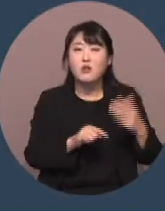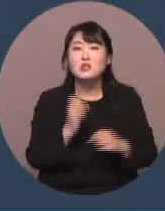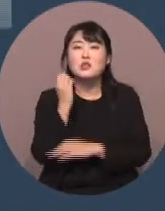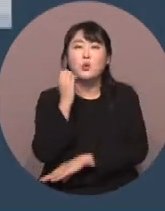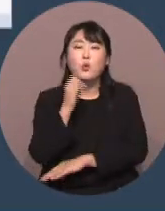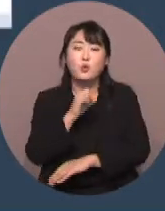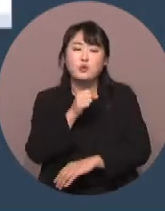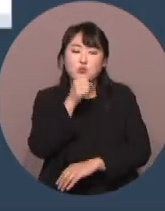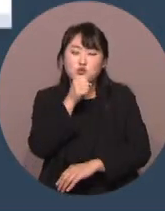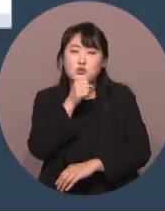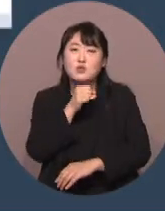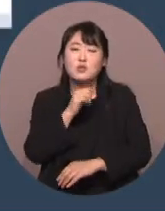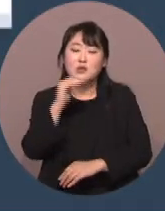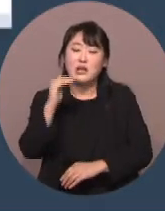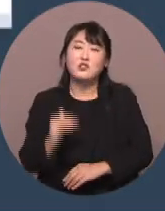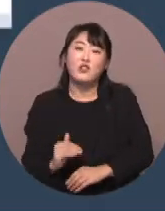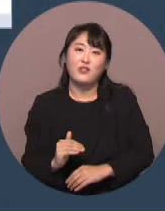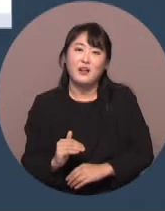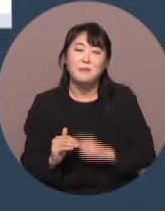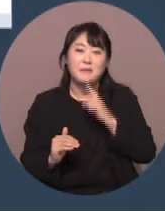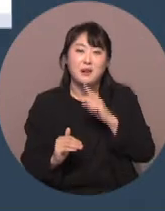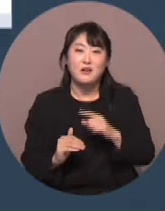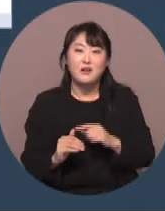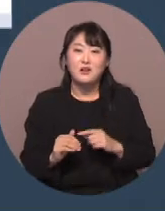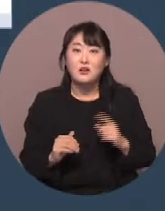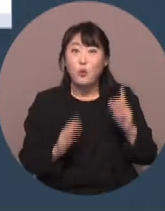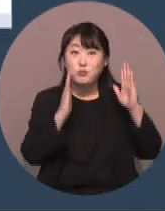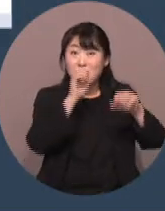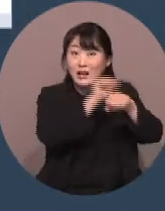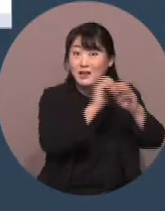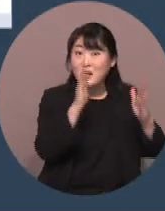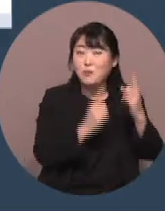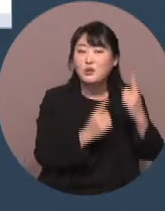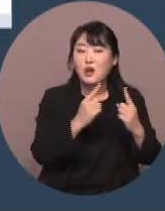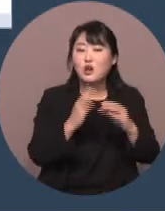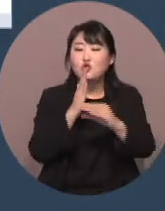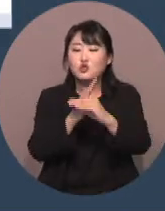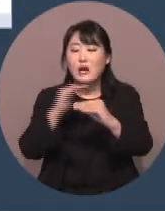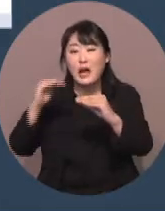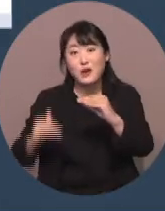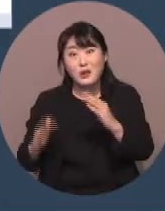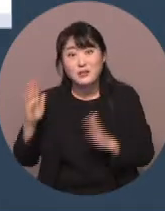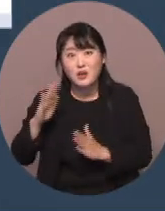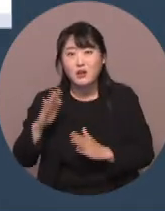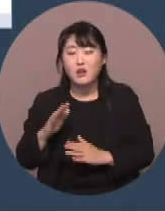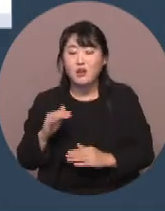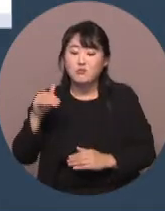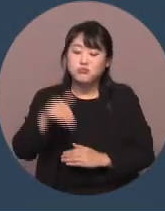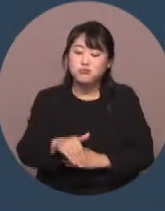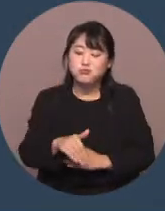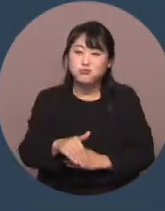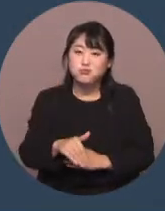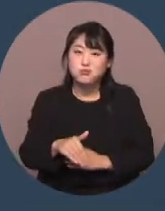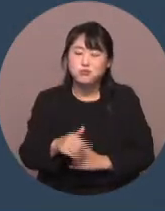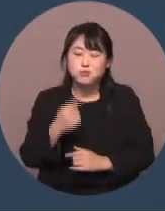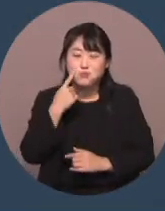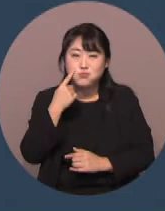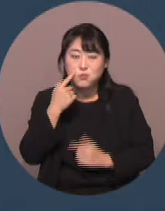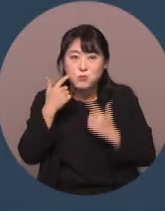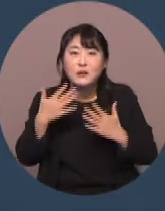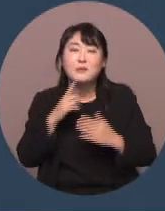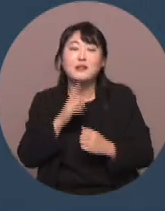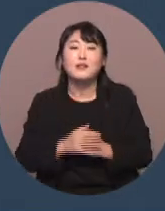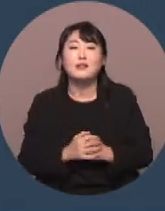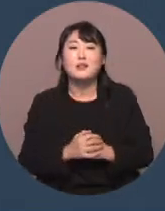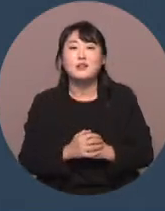낮아졌다 고 응답했고 상위권 학생 보다 낸 중하위권 의 학력 저하가 두드러졌습니다 학력 격차가